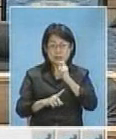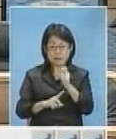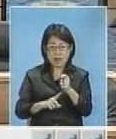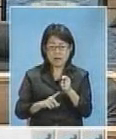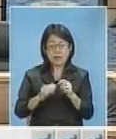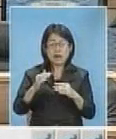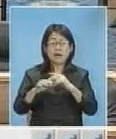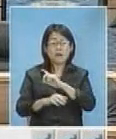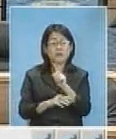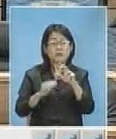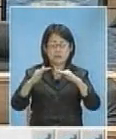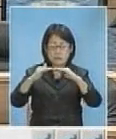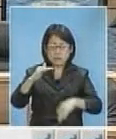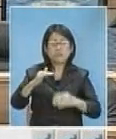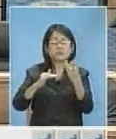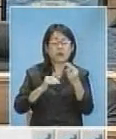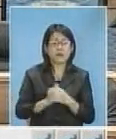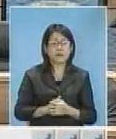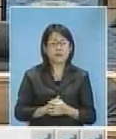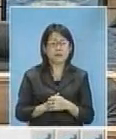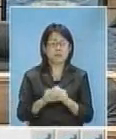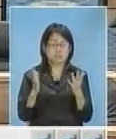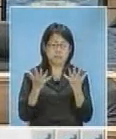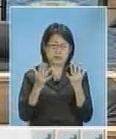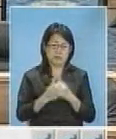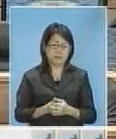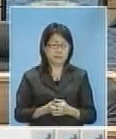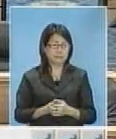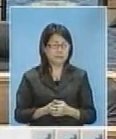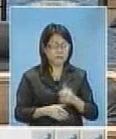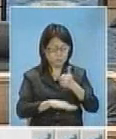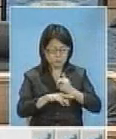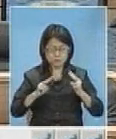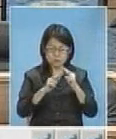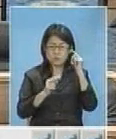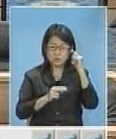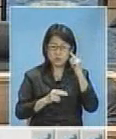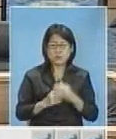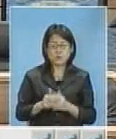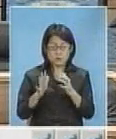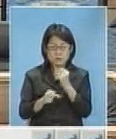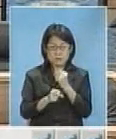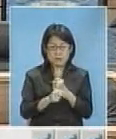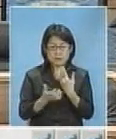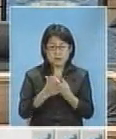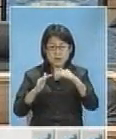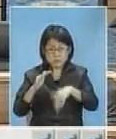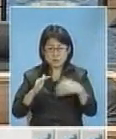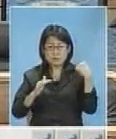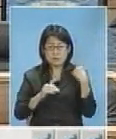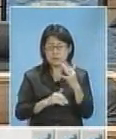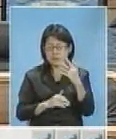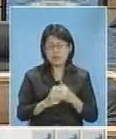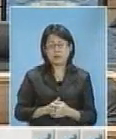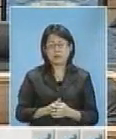ต่ำอยู่กี่คนครับผมว่าไม่มีเลยมั้งครับท่านรัฐมนตรีช่วยคลังน่าจะรู้ดีไม่มีหรอกครับเพราะฉะนั้น